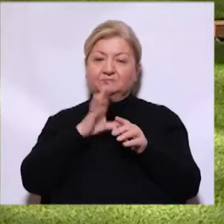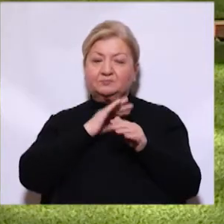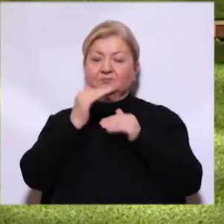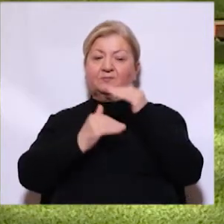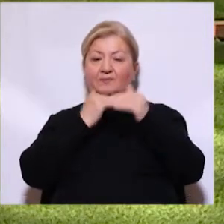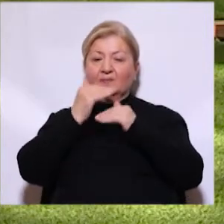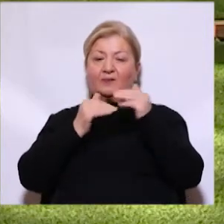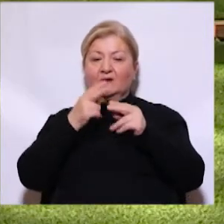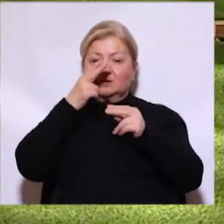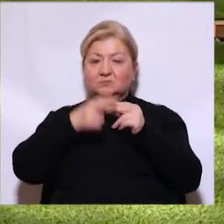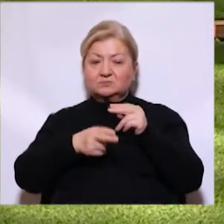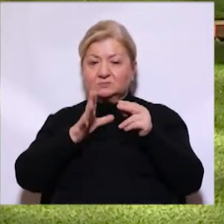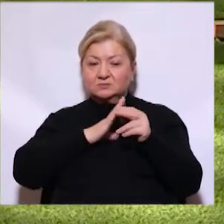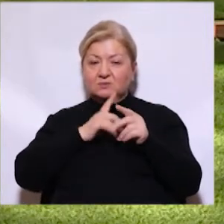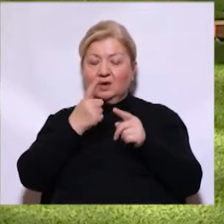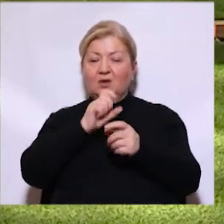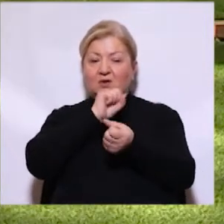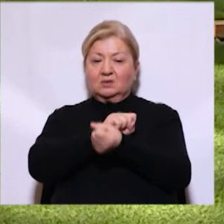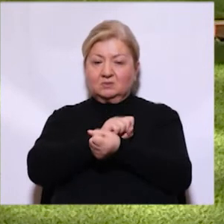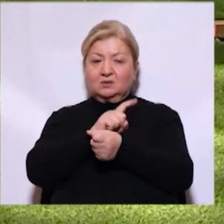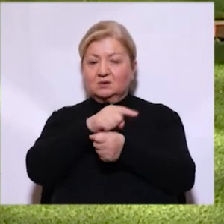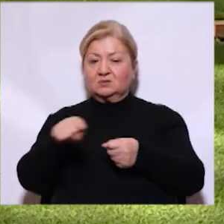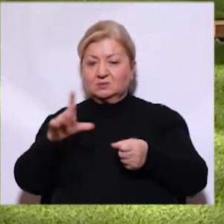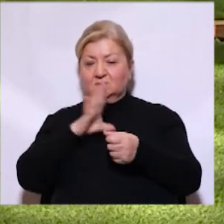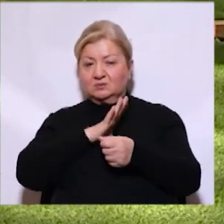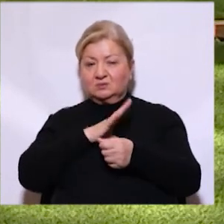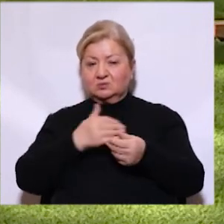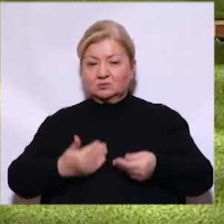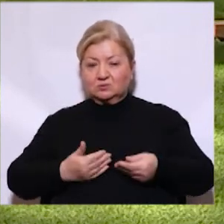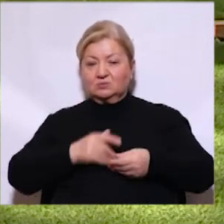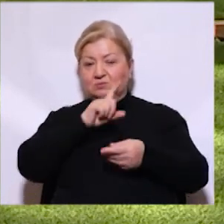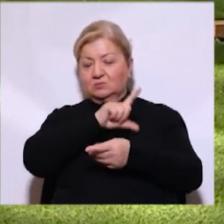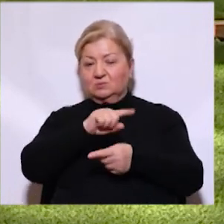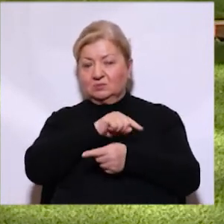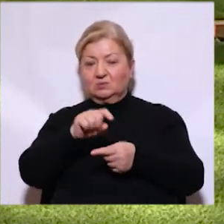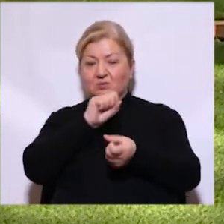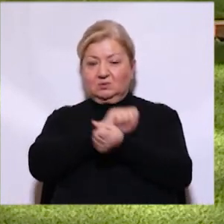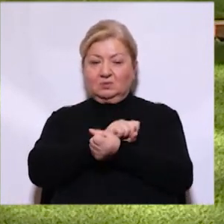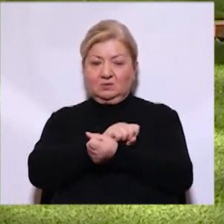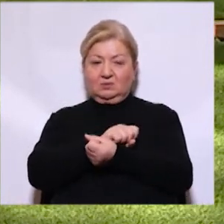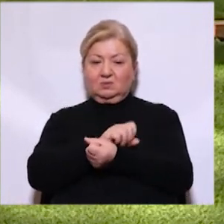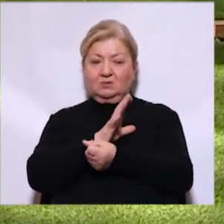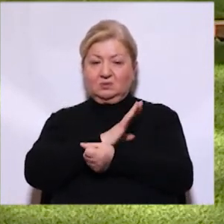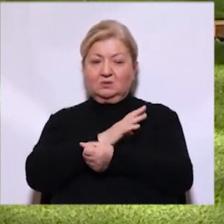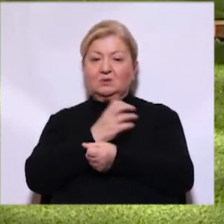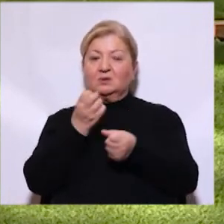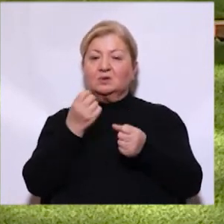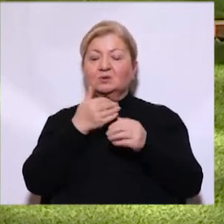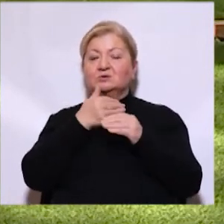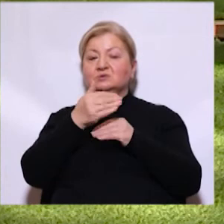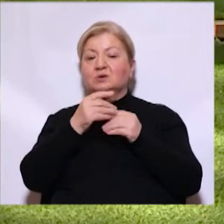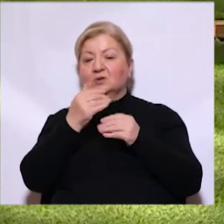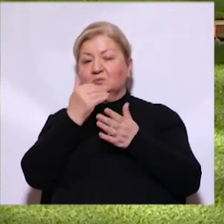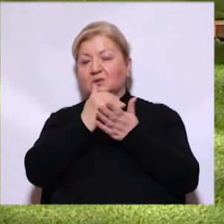გაიგოთ, განვითარება შეწყვიტა და მოკლედ ერთ ეტაპზე, თავის ცხოვრების ერთ ეტაპზე გაიყინა, კიდე ერთხელ გეტყვით.